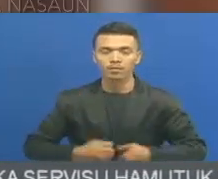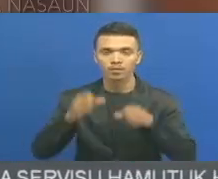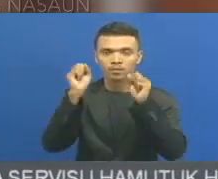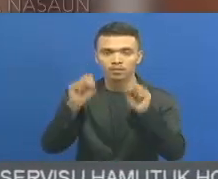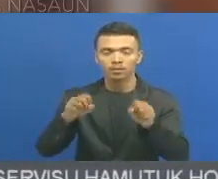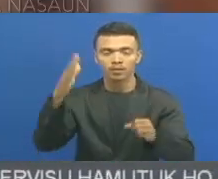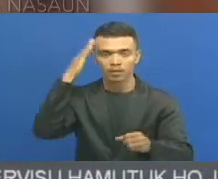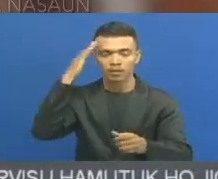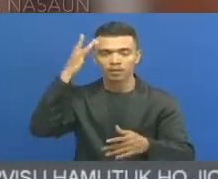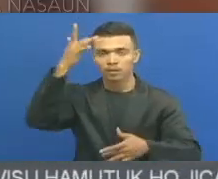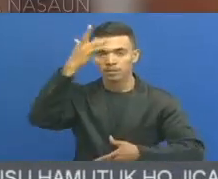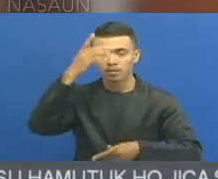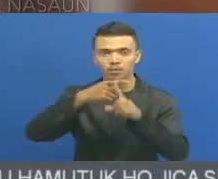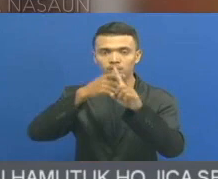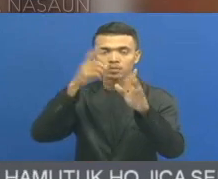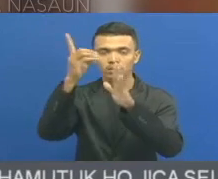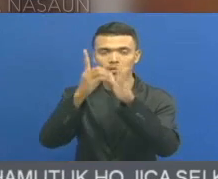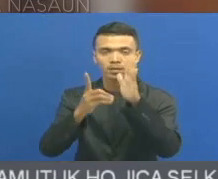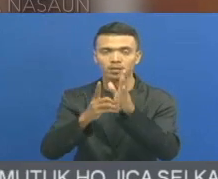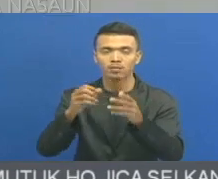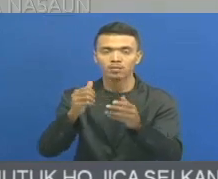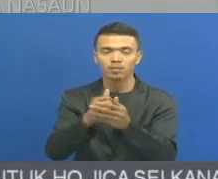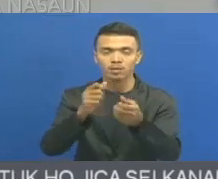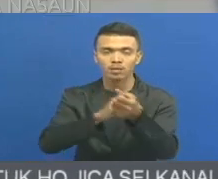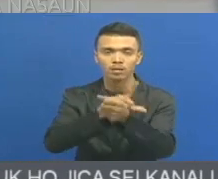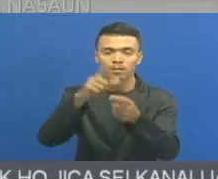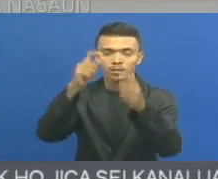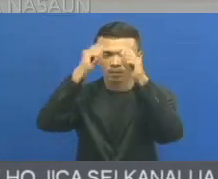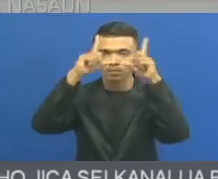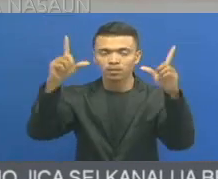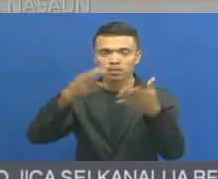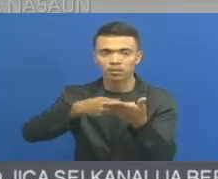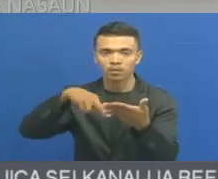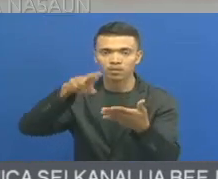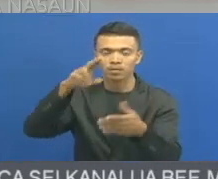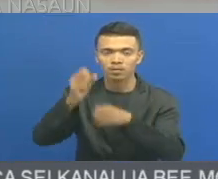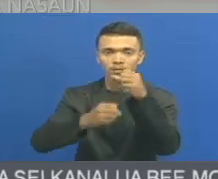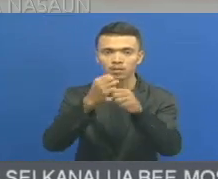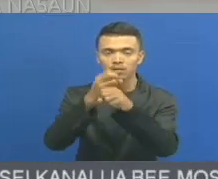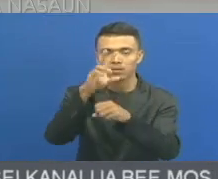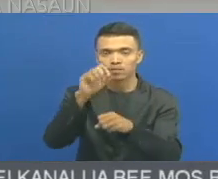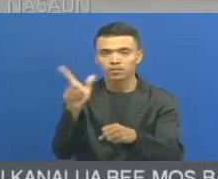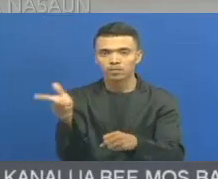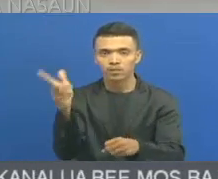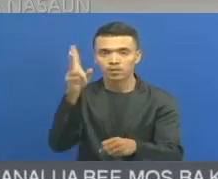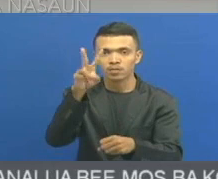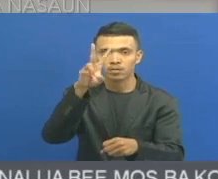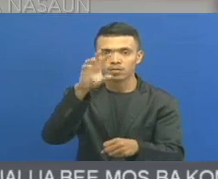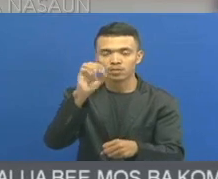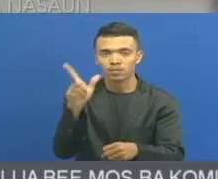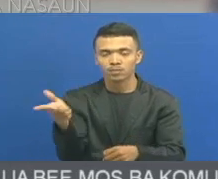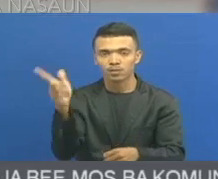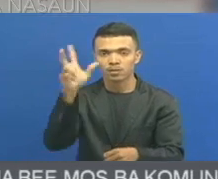moras. Perdaru susi asosiasaun ema feita le pra Timor Leste resiste ya tinan rin rua ruanulu resen rua to rin rua ruanulu resen